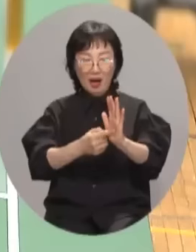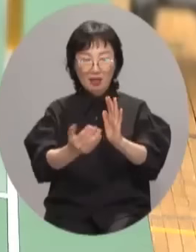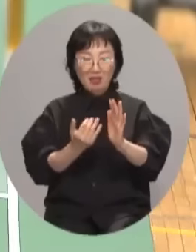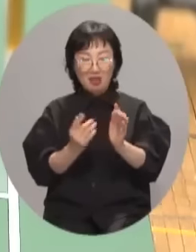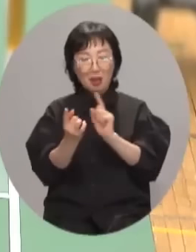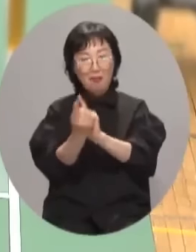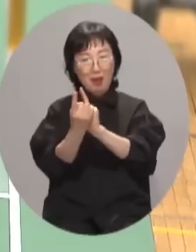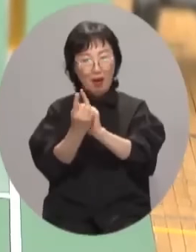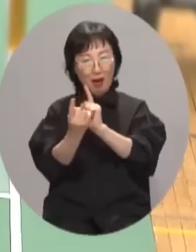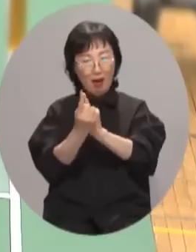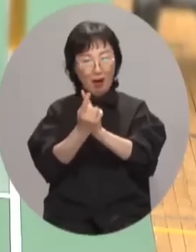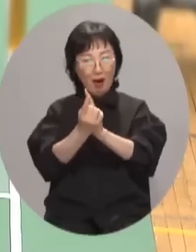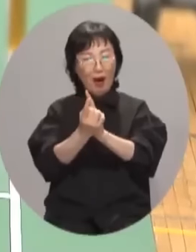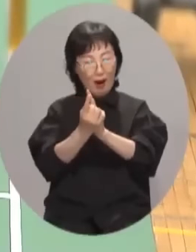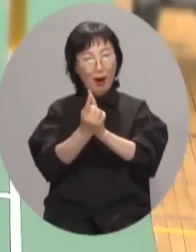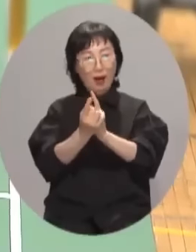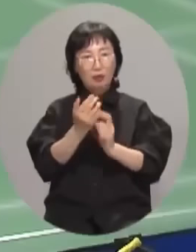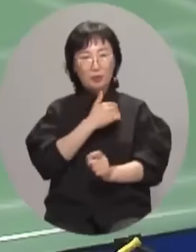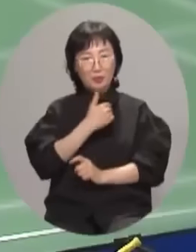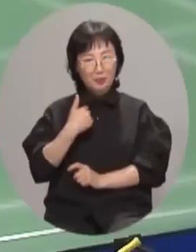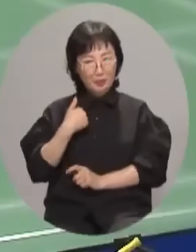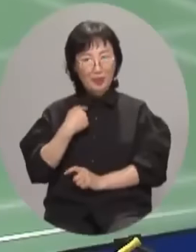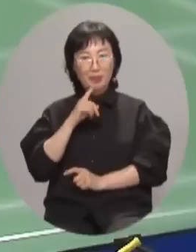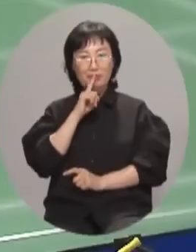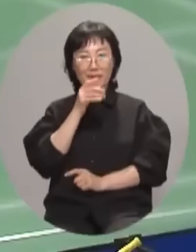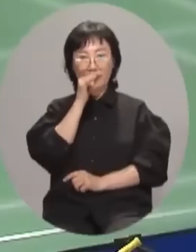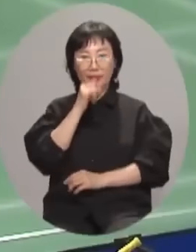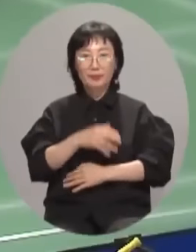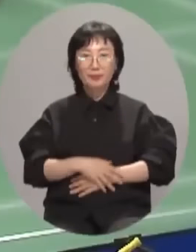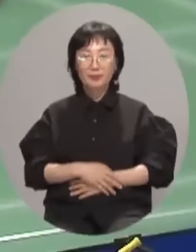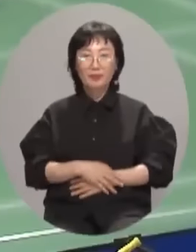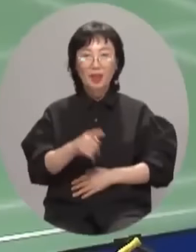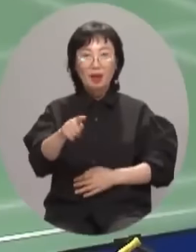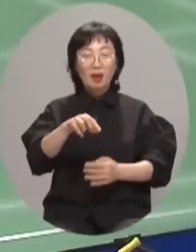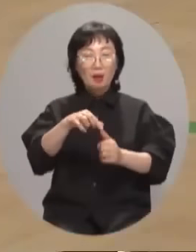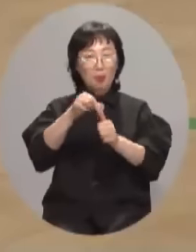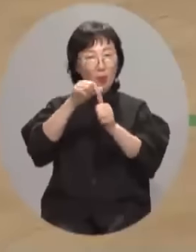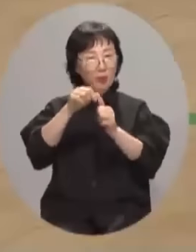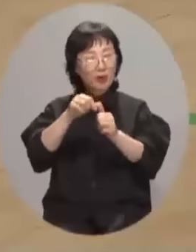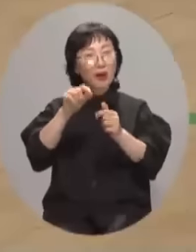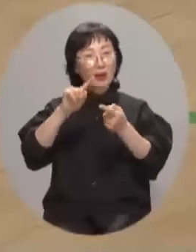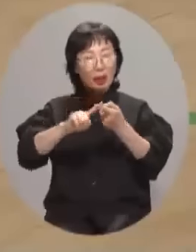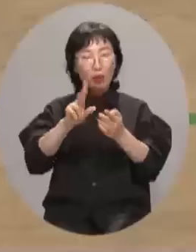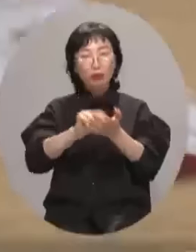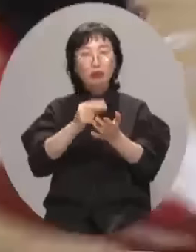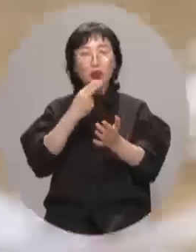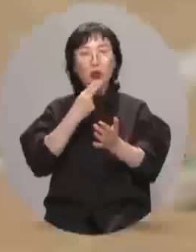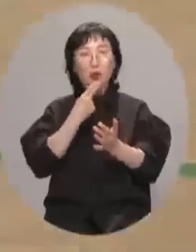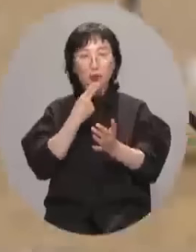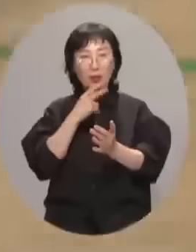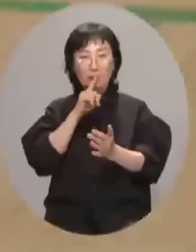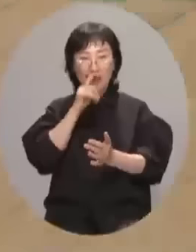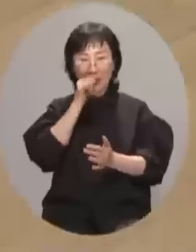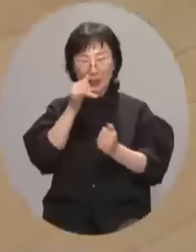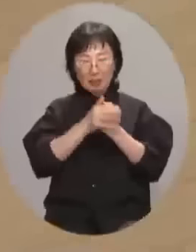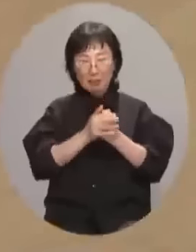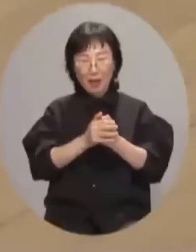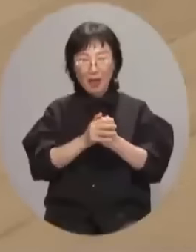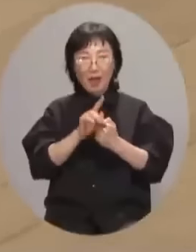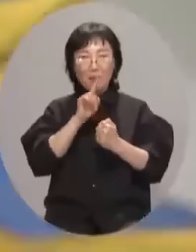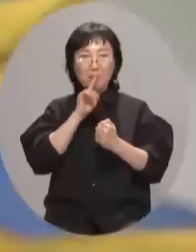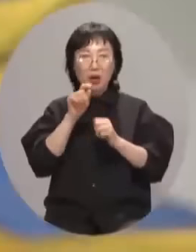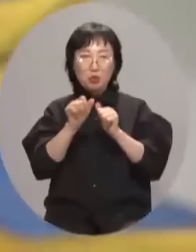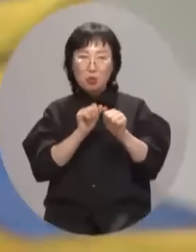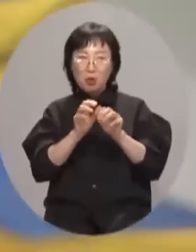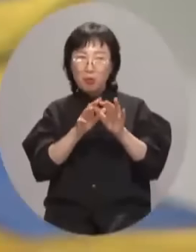충분이 가능했었다 지적도 나옵니다 전주시는 체용 과정은 문제없이 이루어졌다면 비나 구설에 휘말릴